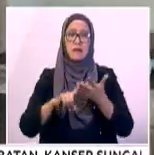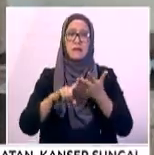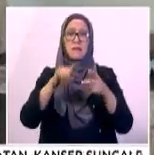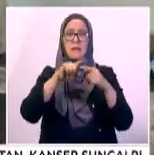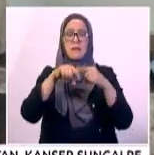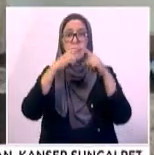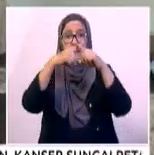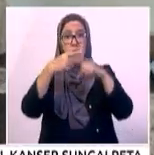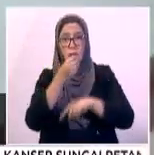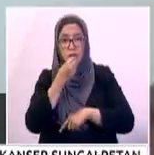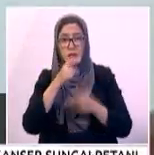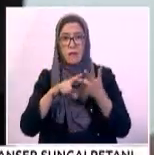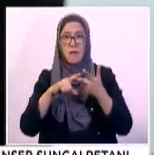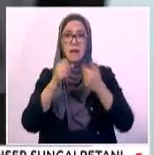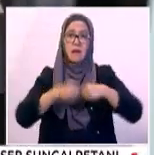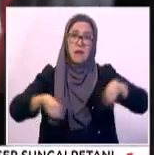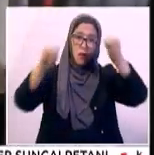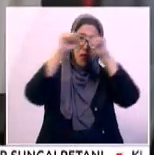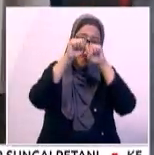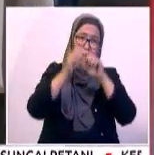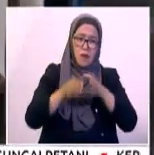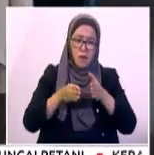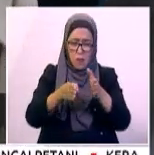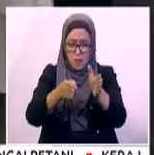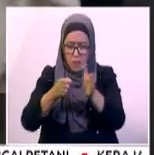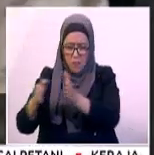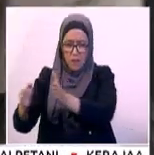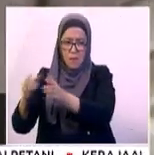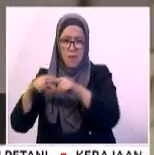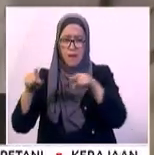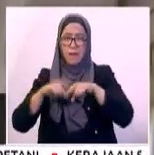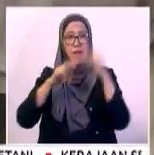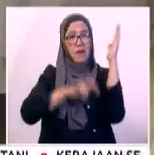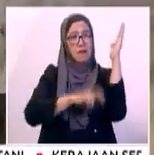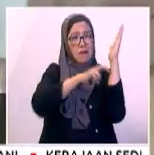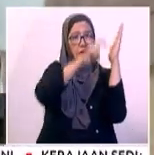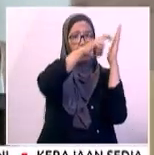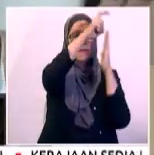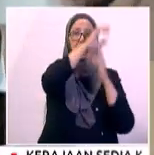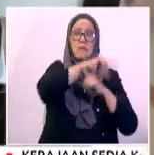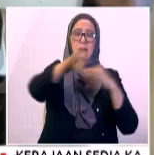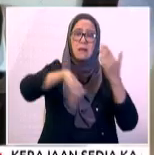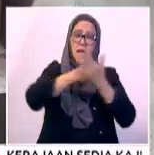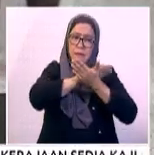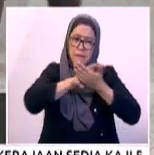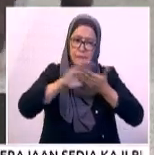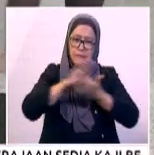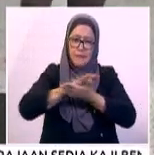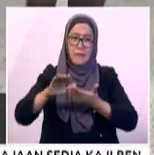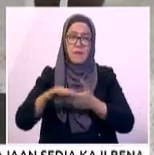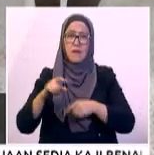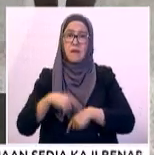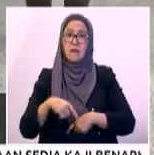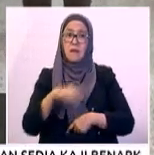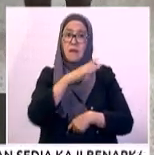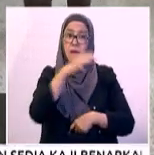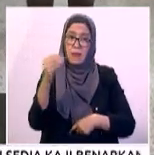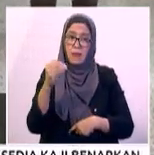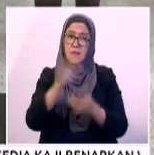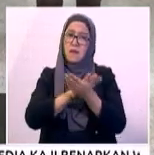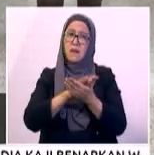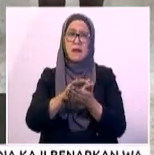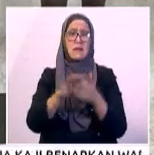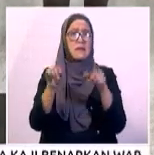surau, di lorong-lorong, di tangga-tangga supaya bersih. Dan kebersihan ini juga sebagai tanda,